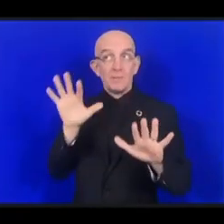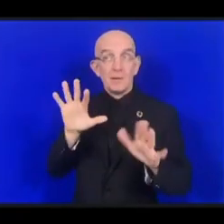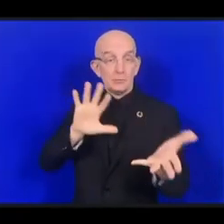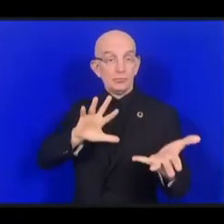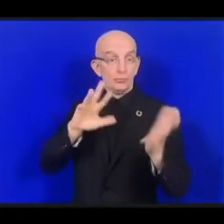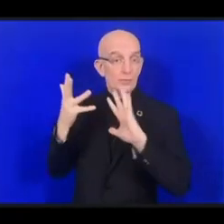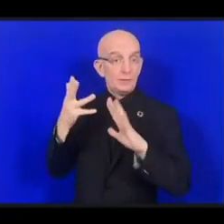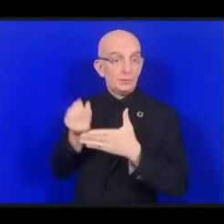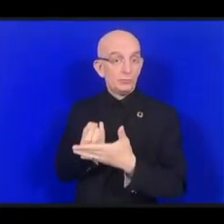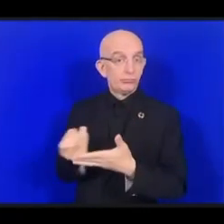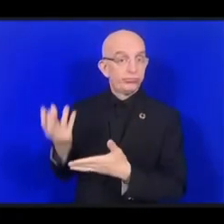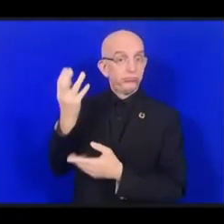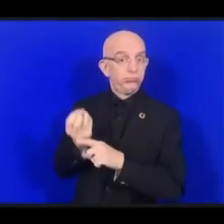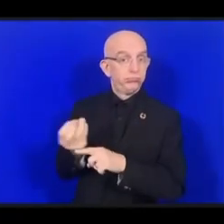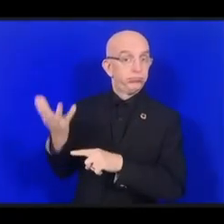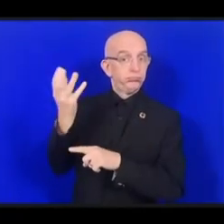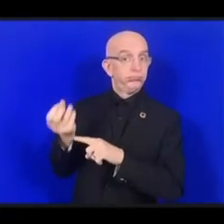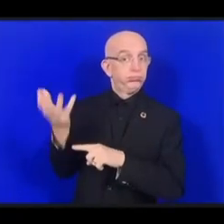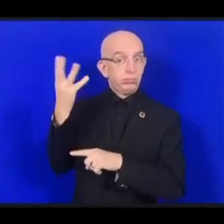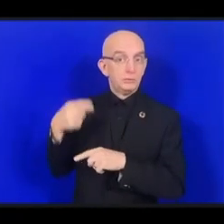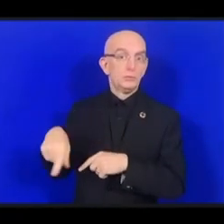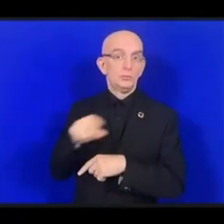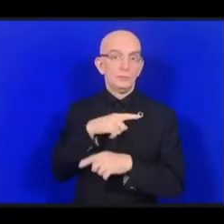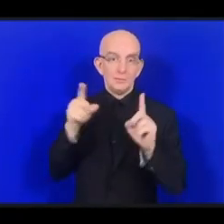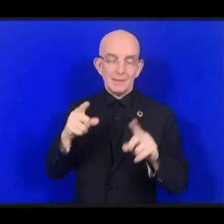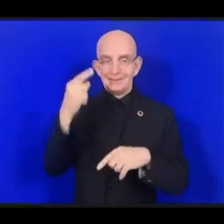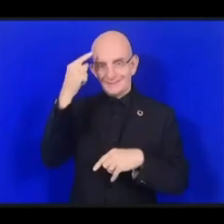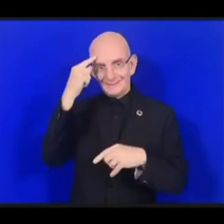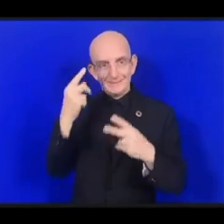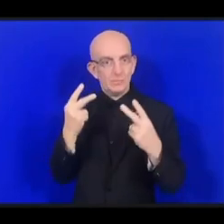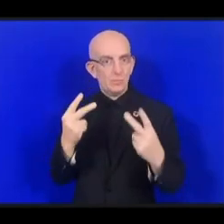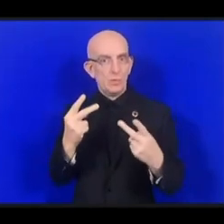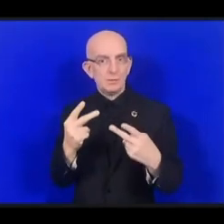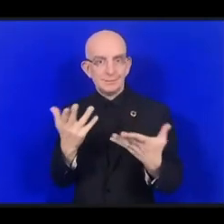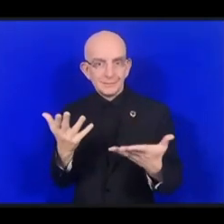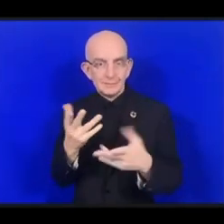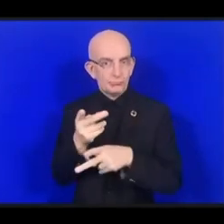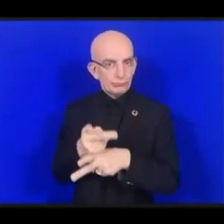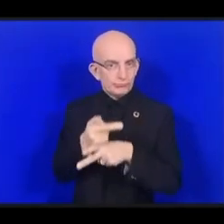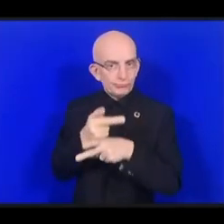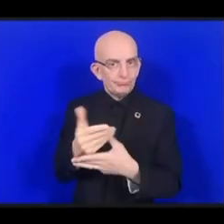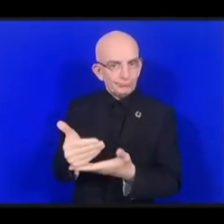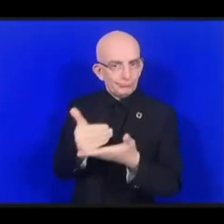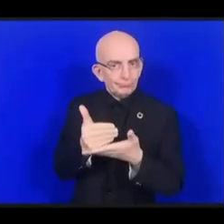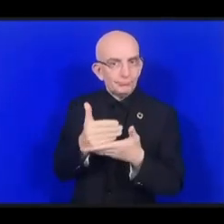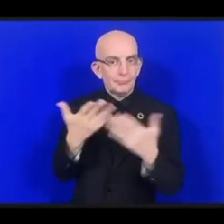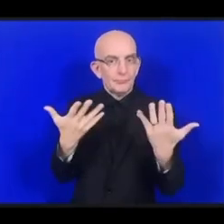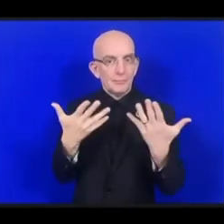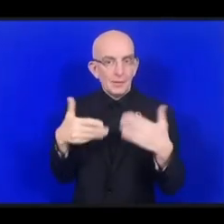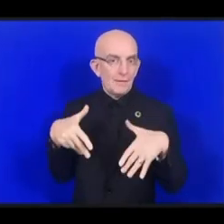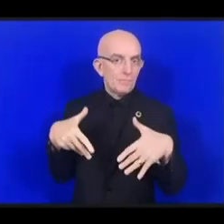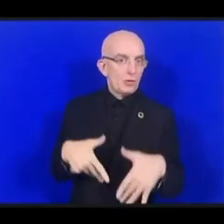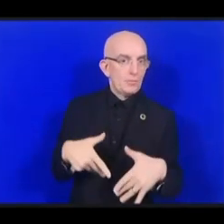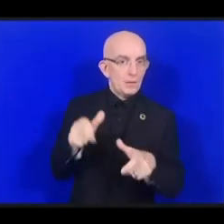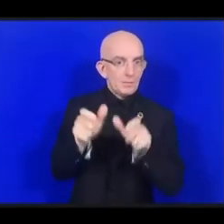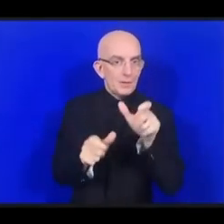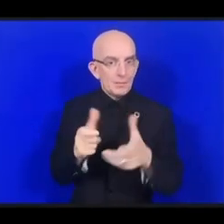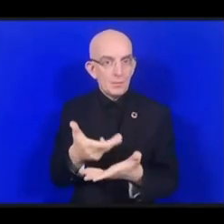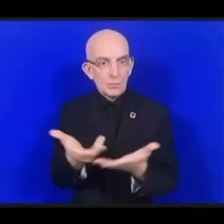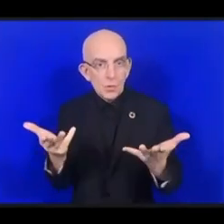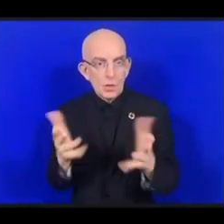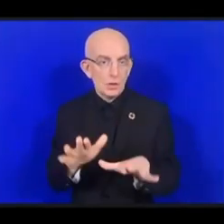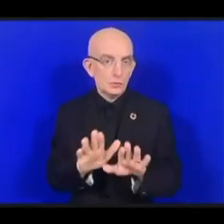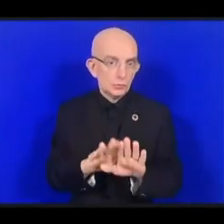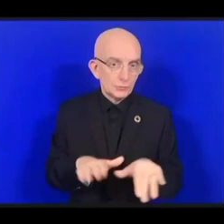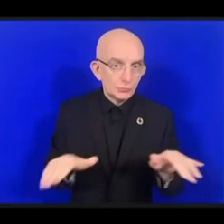重要です彼らがうちや伝統を失ってしまわないようにしなければいけません今ブラジルで大災害が起こっております